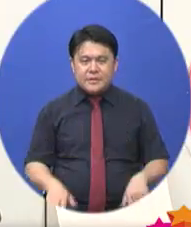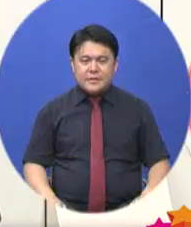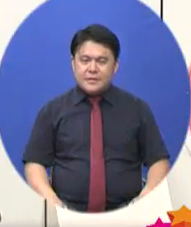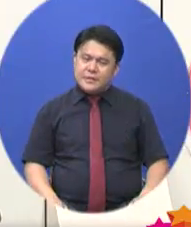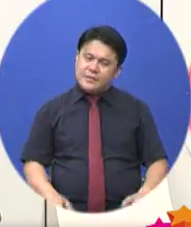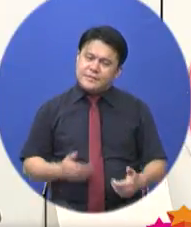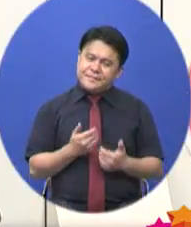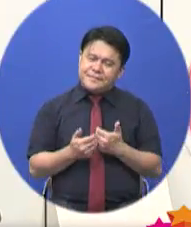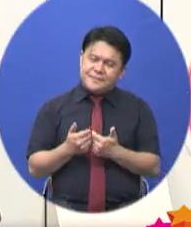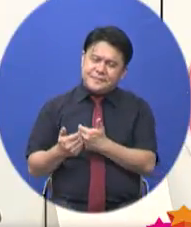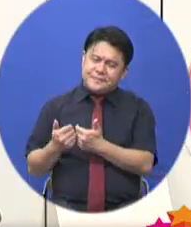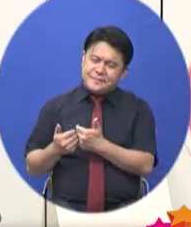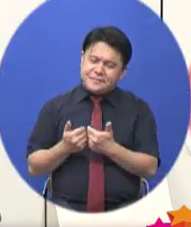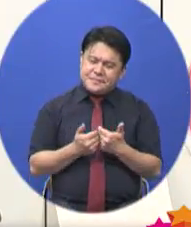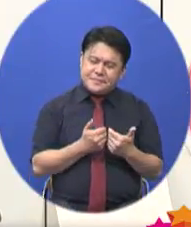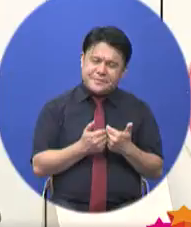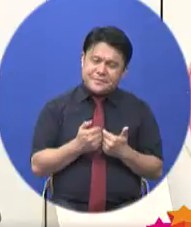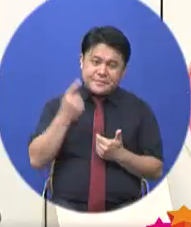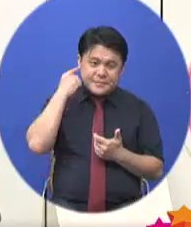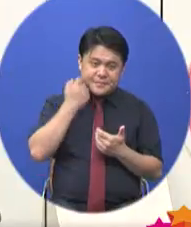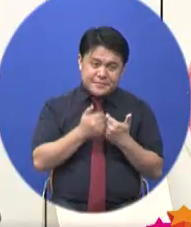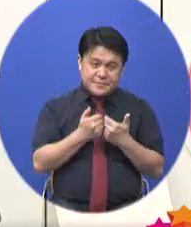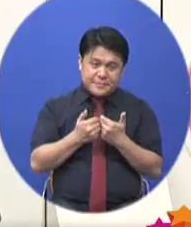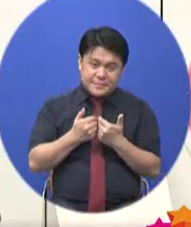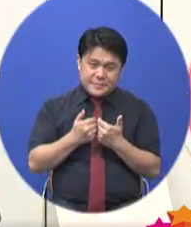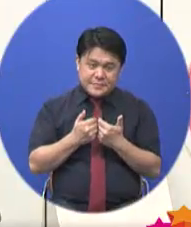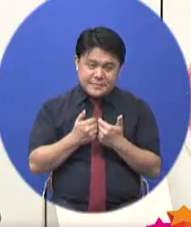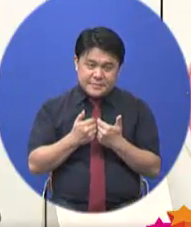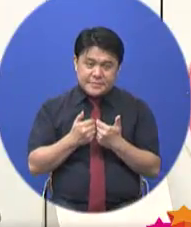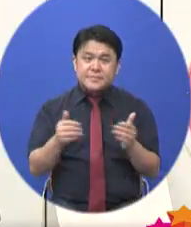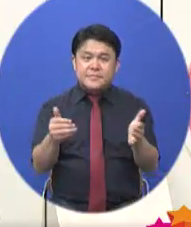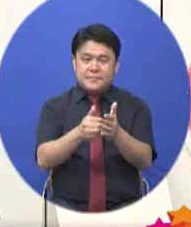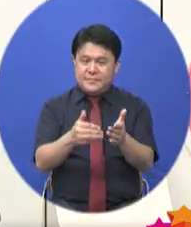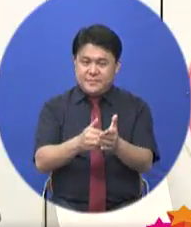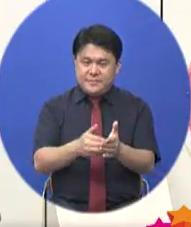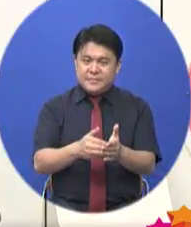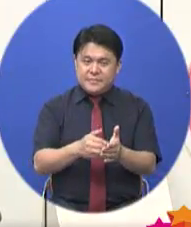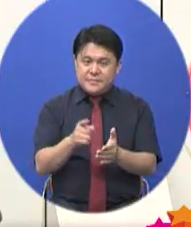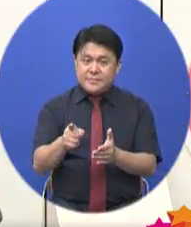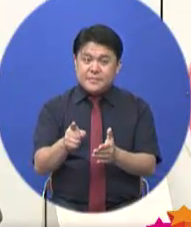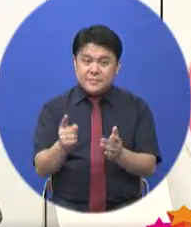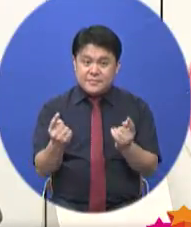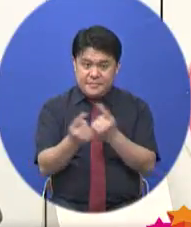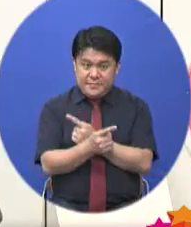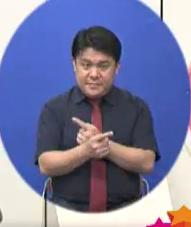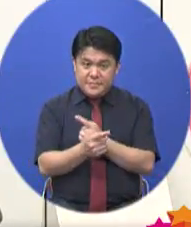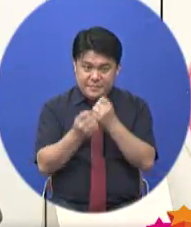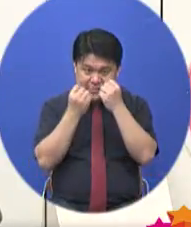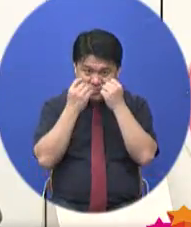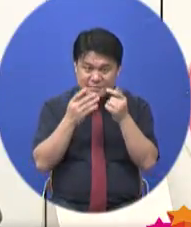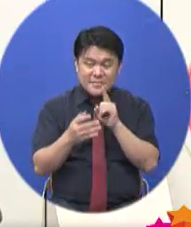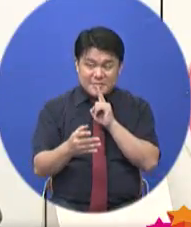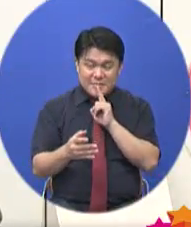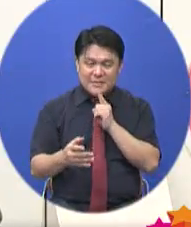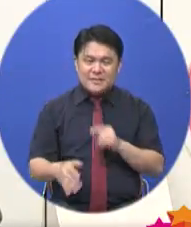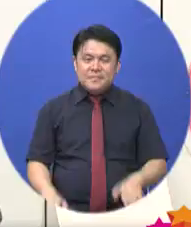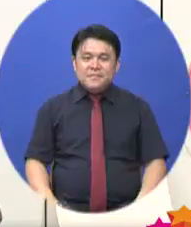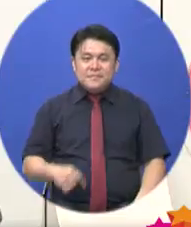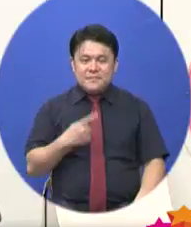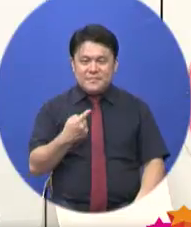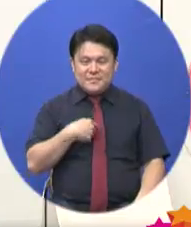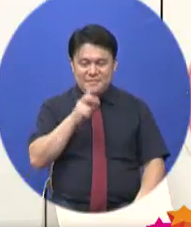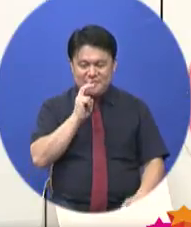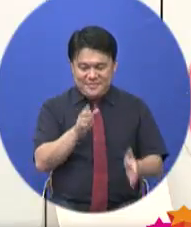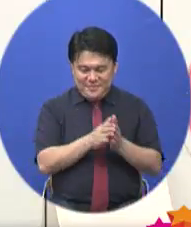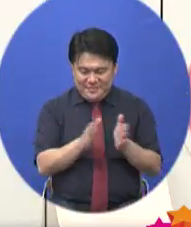좀 거북한데 네. 듣기가. 거북합니까? 그러면 됐습니다. 네. 그러면 이렇게 더 새로운 겁니다. 아, 그러고 한